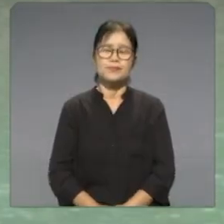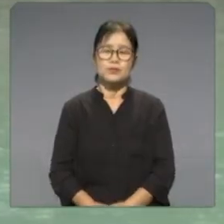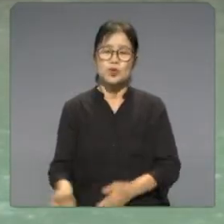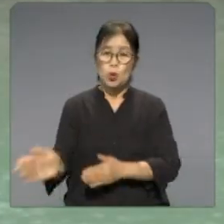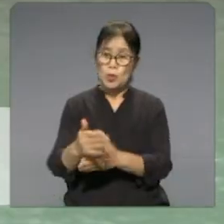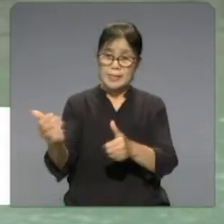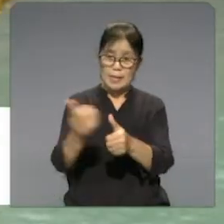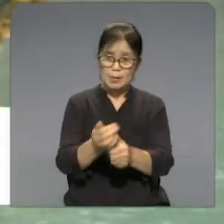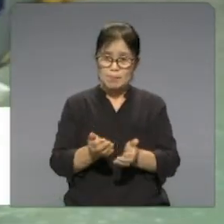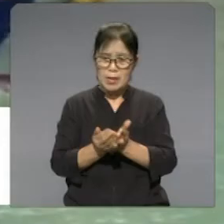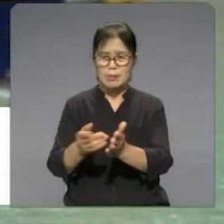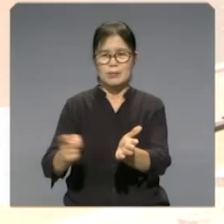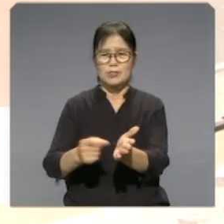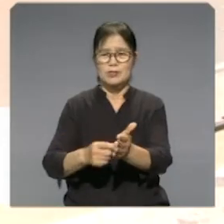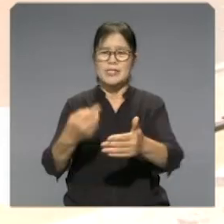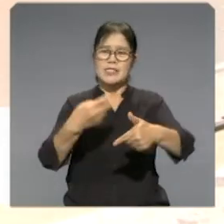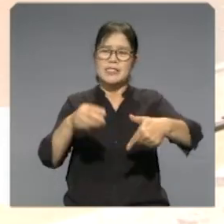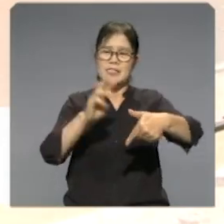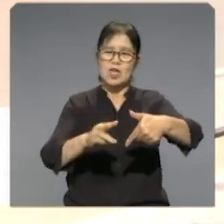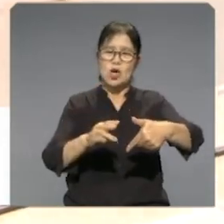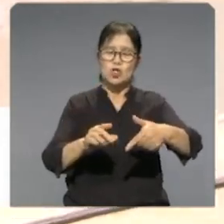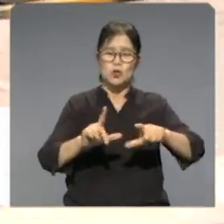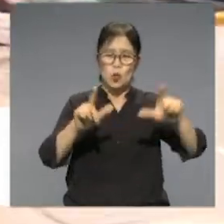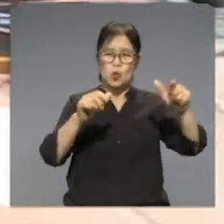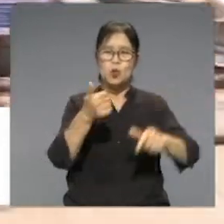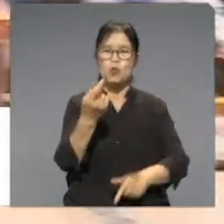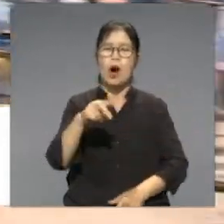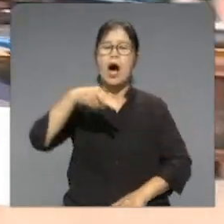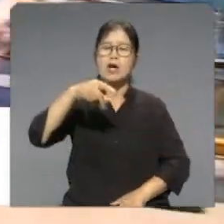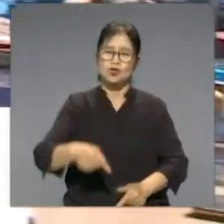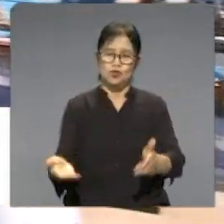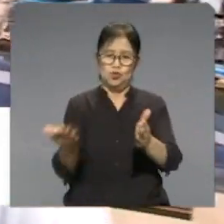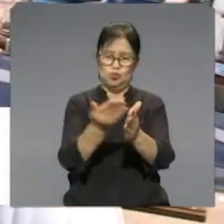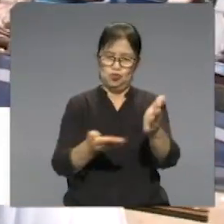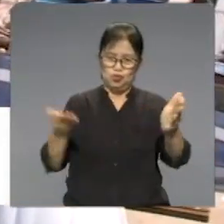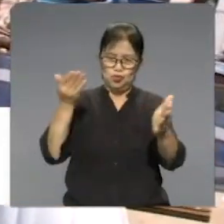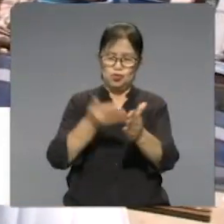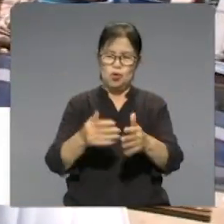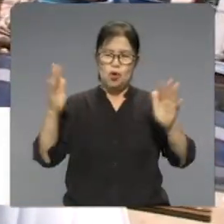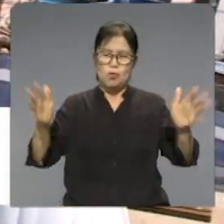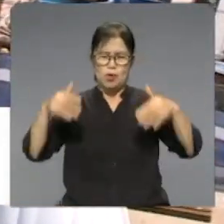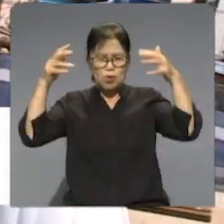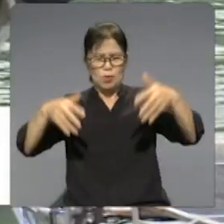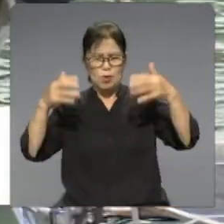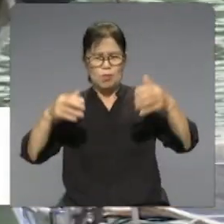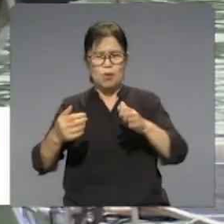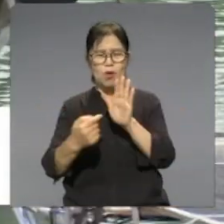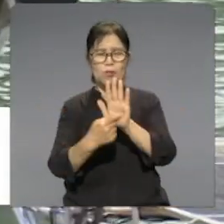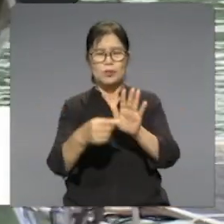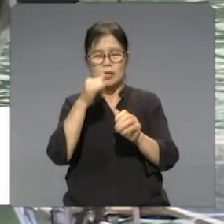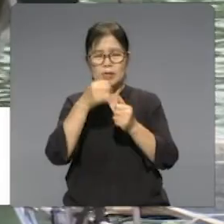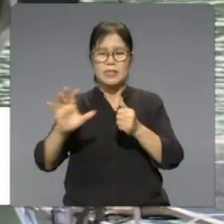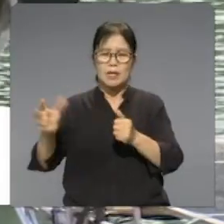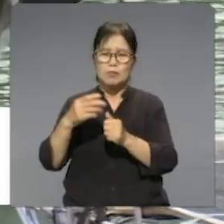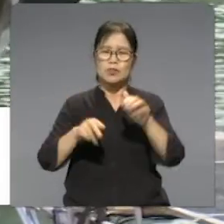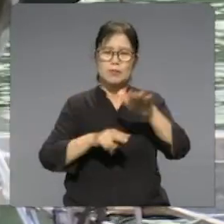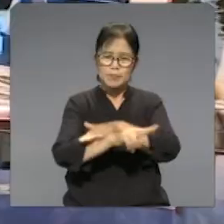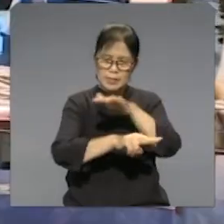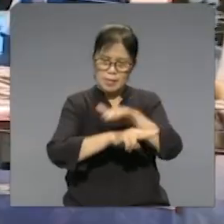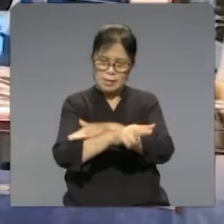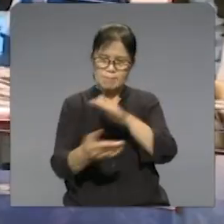고기잡이 배들이 서둘러 인천 동구 화수부두로 들어옵니다. 강력한 비바람이 예보된 태풍 카눈을 피해